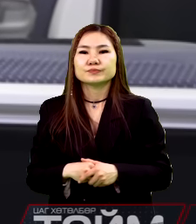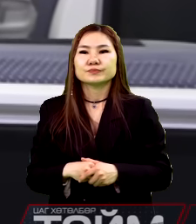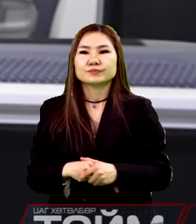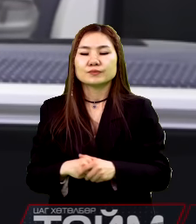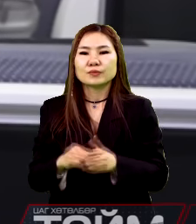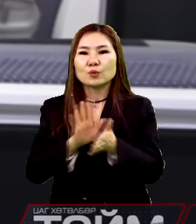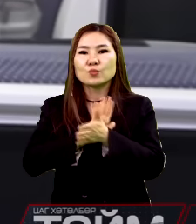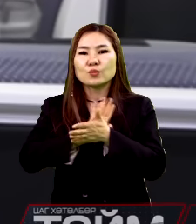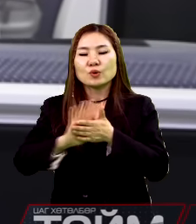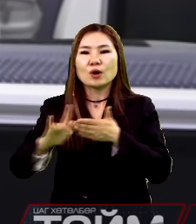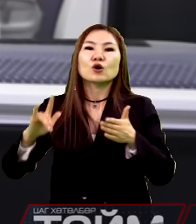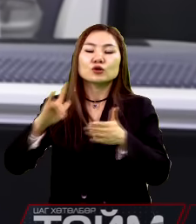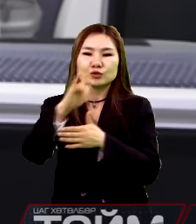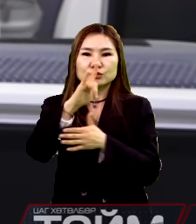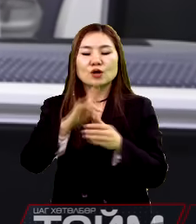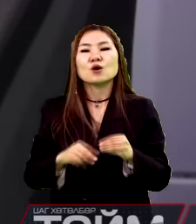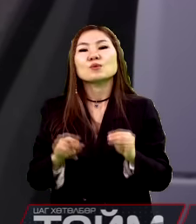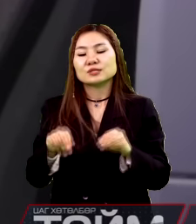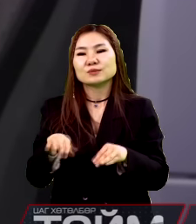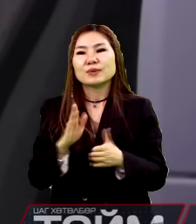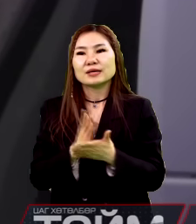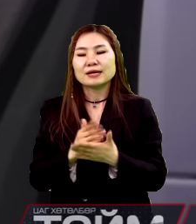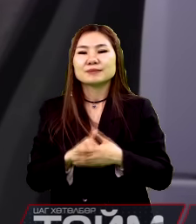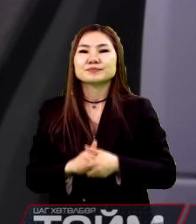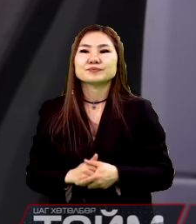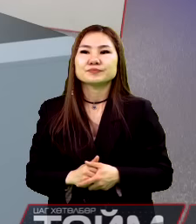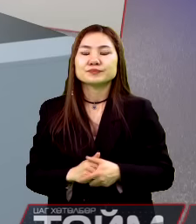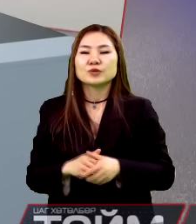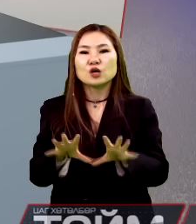За ийм одоо агарын бас хөлөгтэй болсон ийм 7 хоног